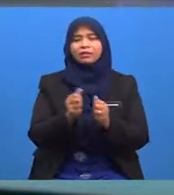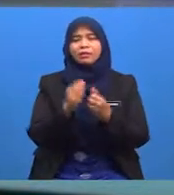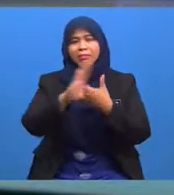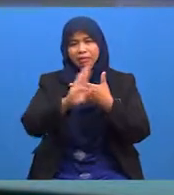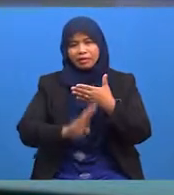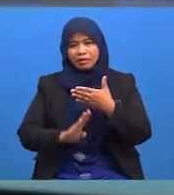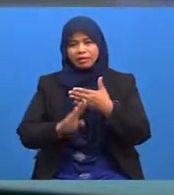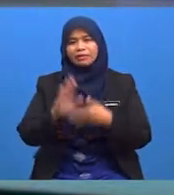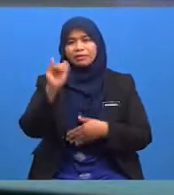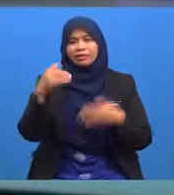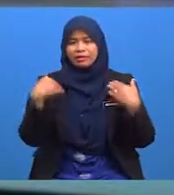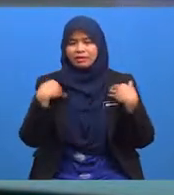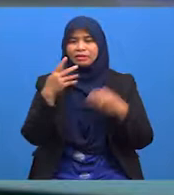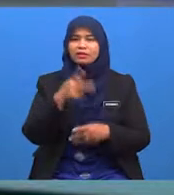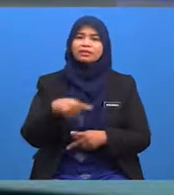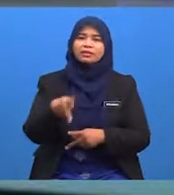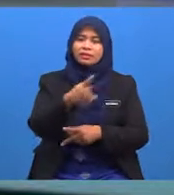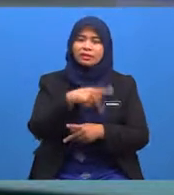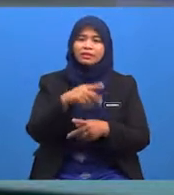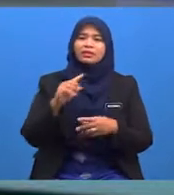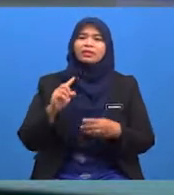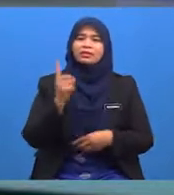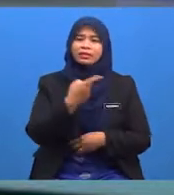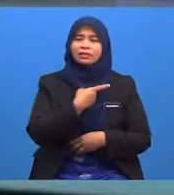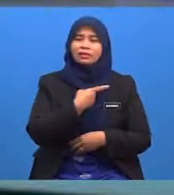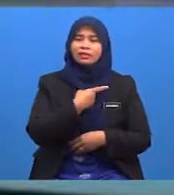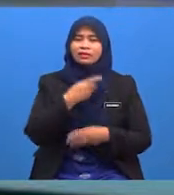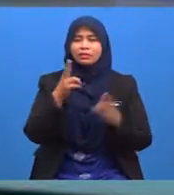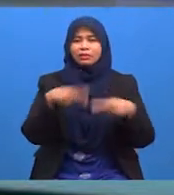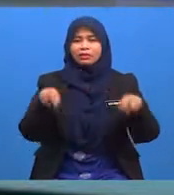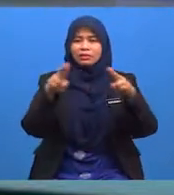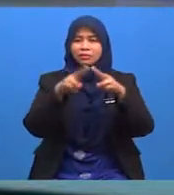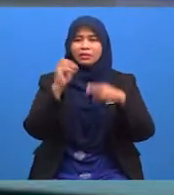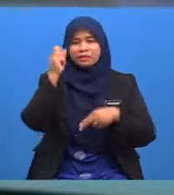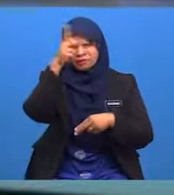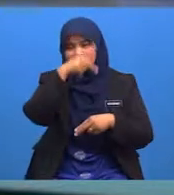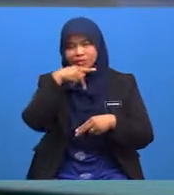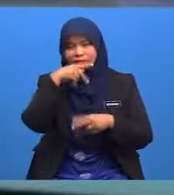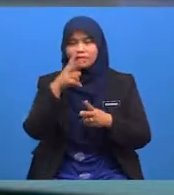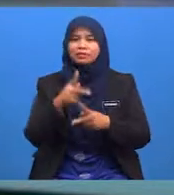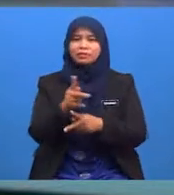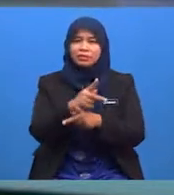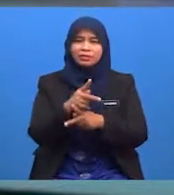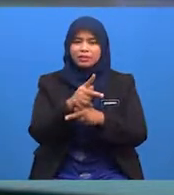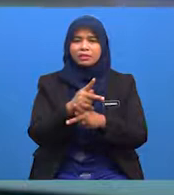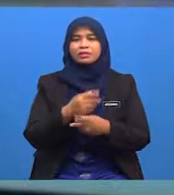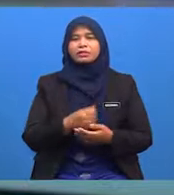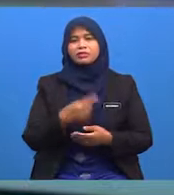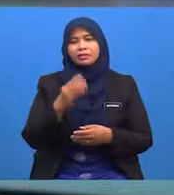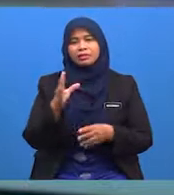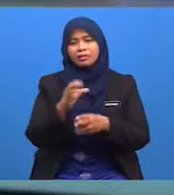berada di sekeliling kita dengan mengutamakan sikap berhati-hati dan berwaspada. Ia